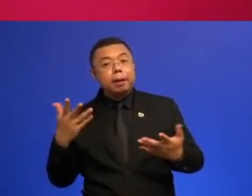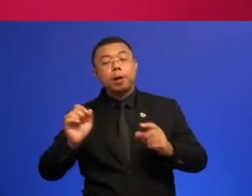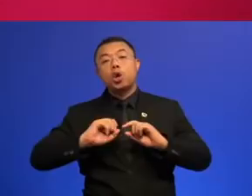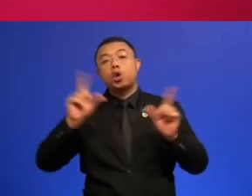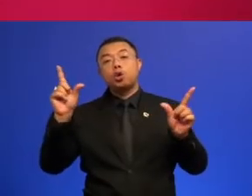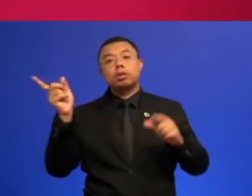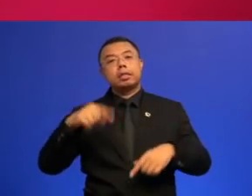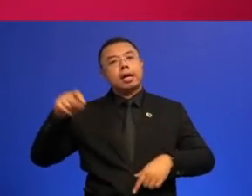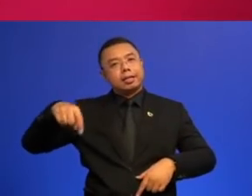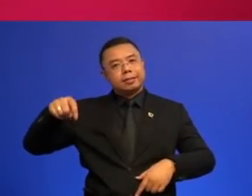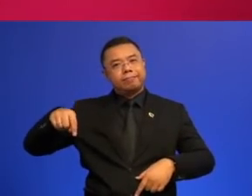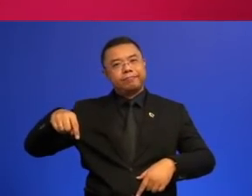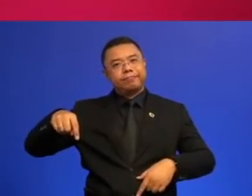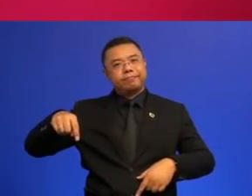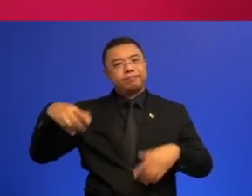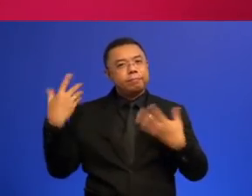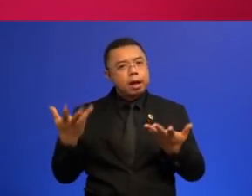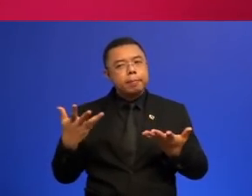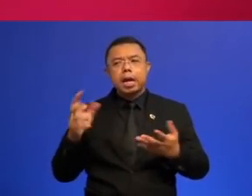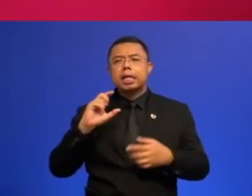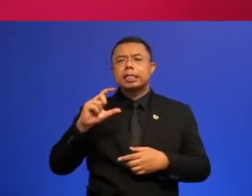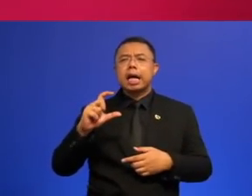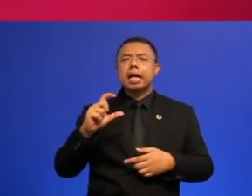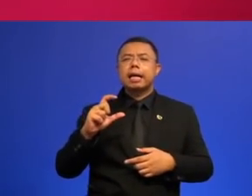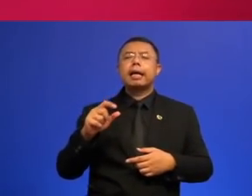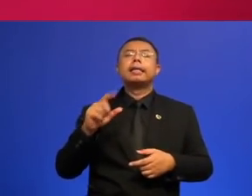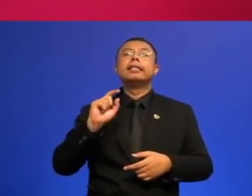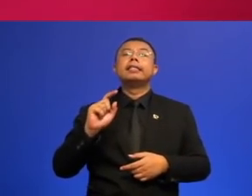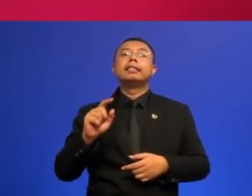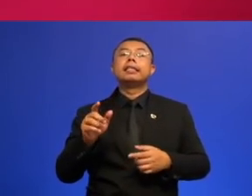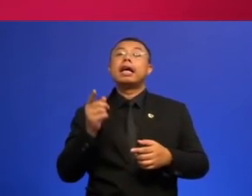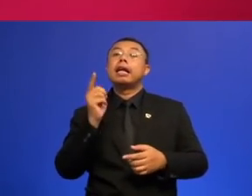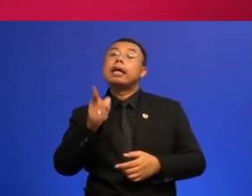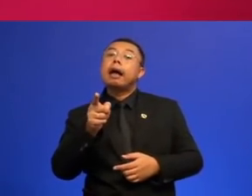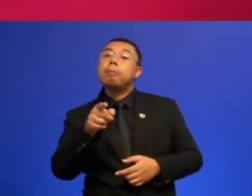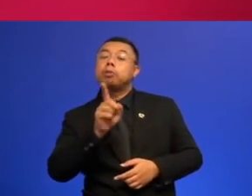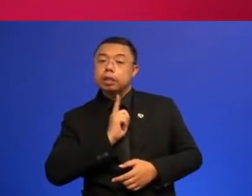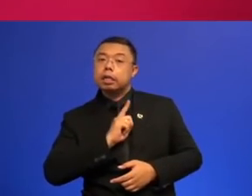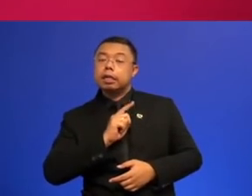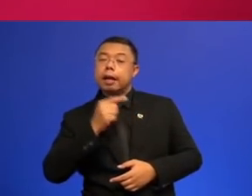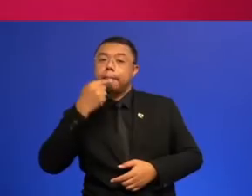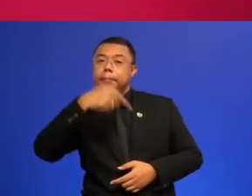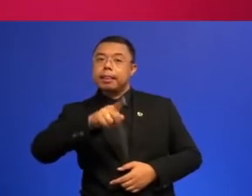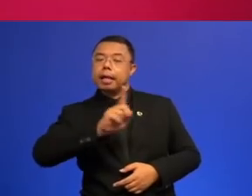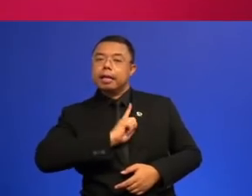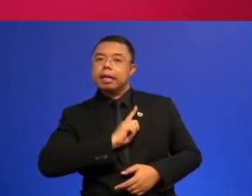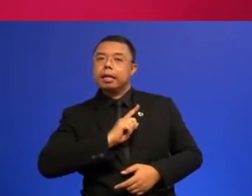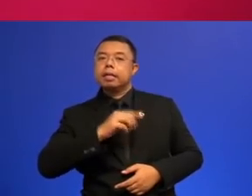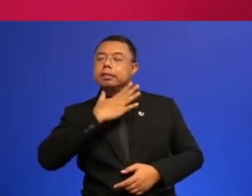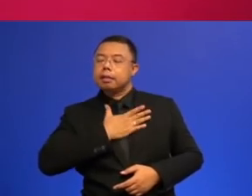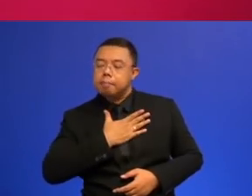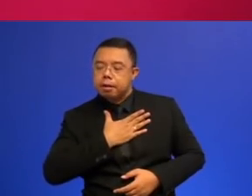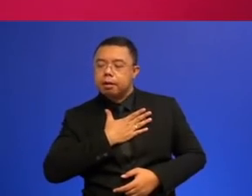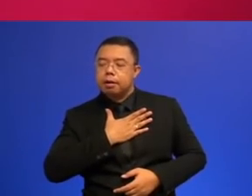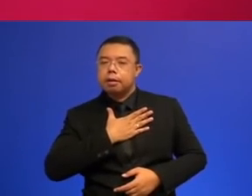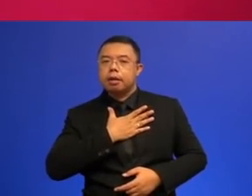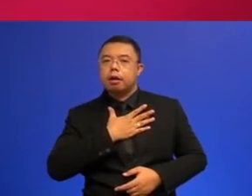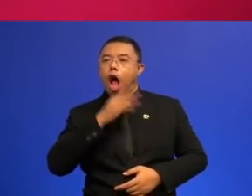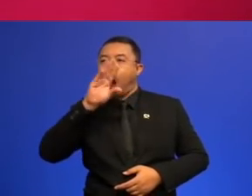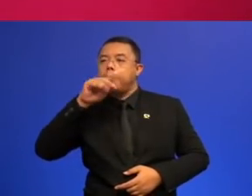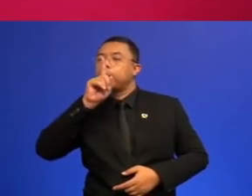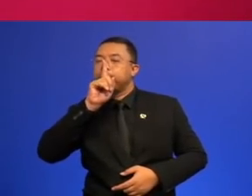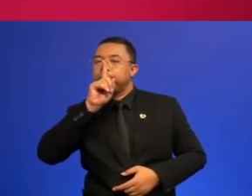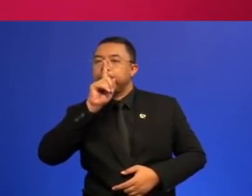lulus dari situ. Bagaimana Pak caranya? Caranya kamu sendiri yang memerintahkan dirimu sabar. Jangan banyak